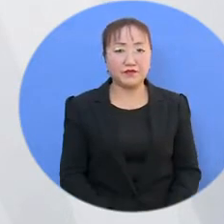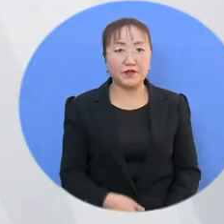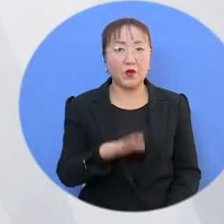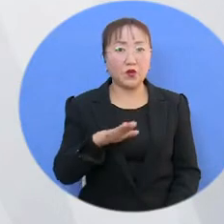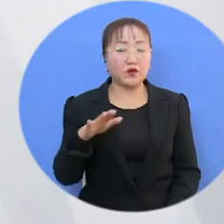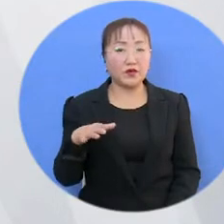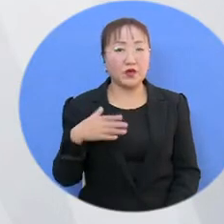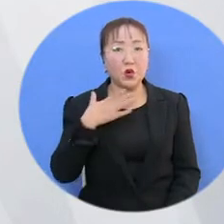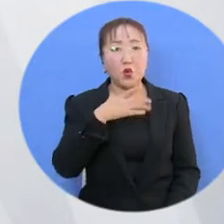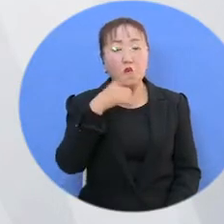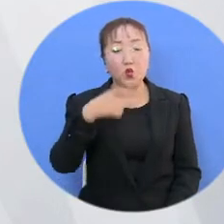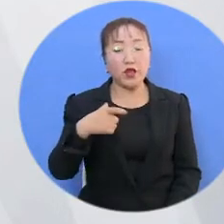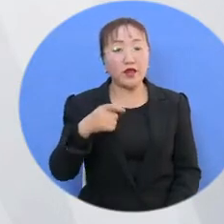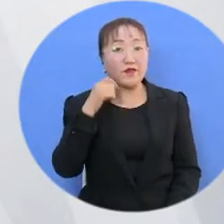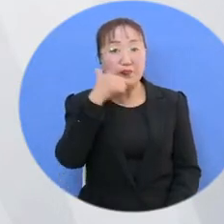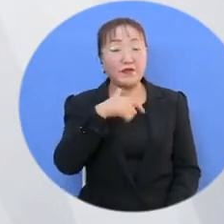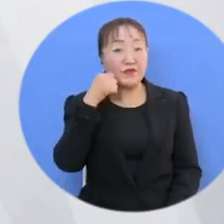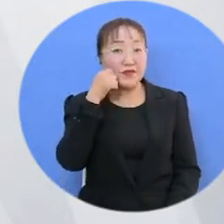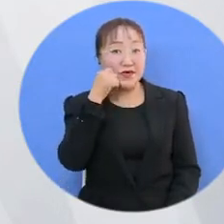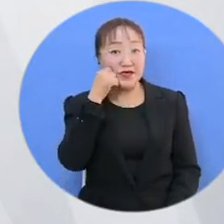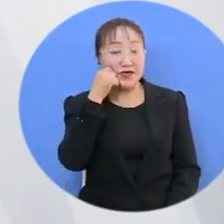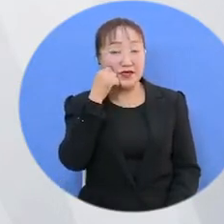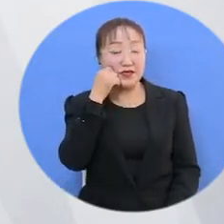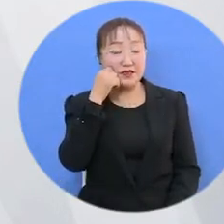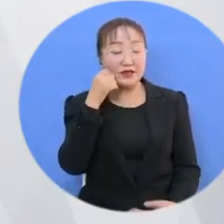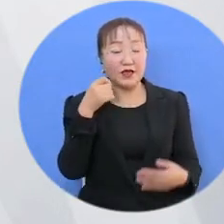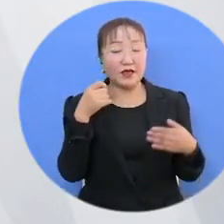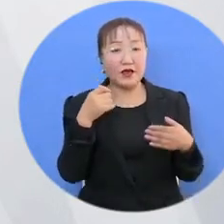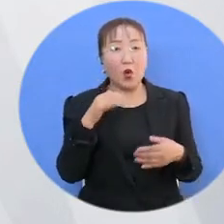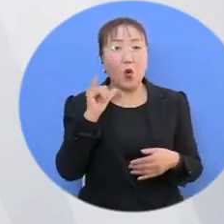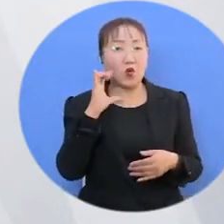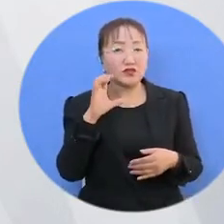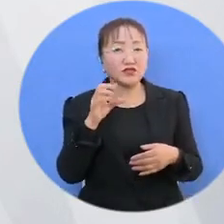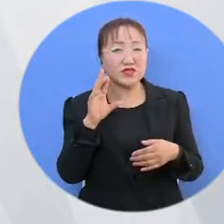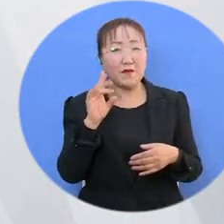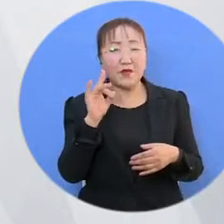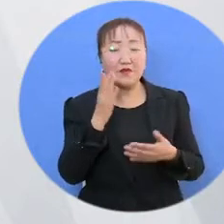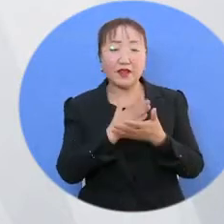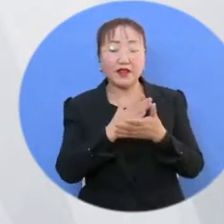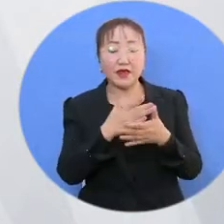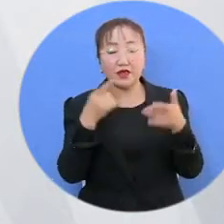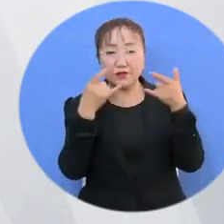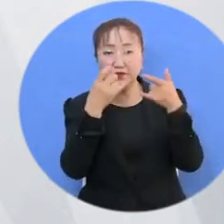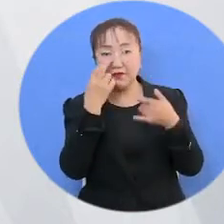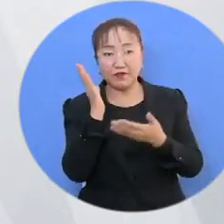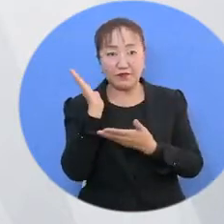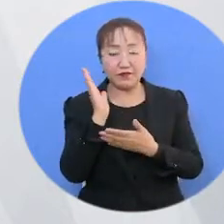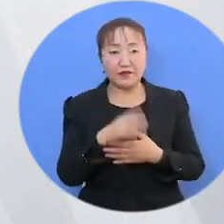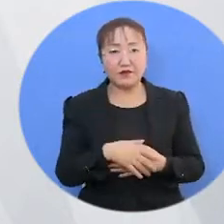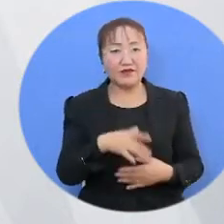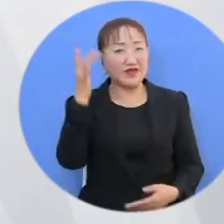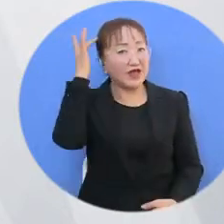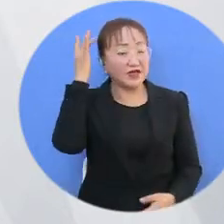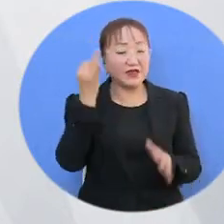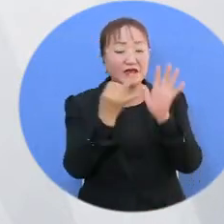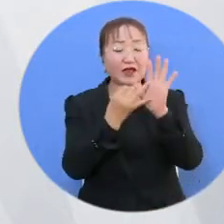Хүүхдүүдээ, хүний бие махбодод усны эзлэх хувийг дэлгэцэн дээрх зургаас ажиглаарай. Хүний тархины 75%